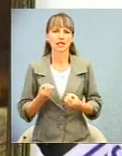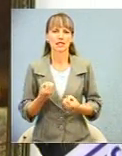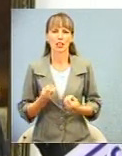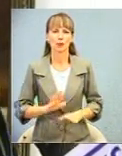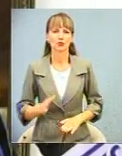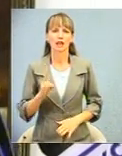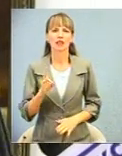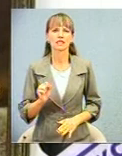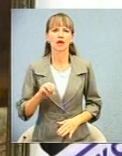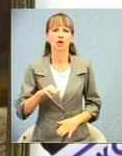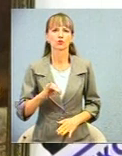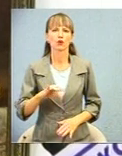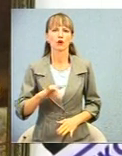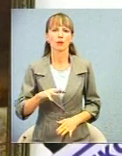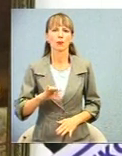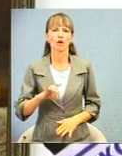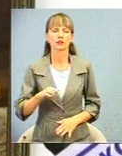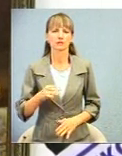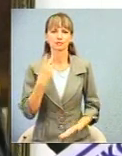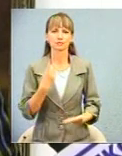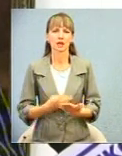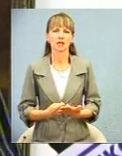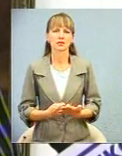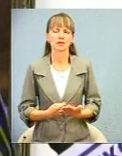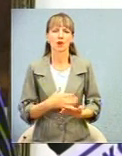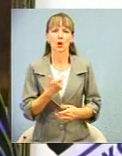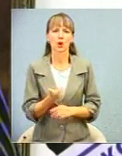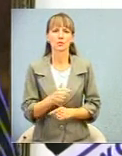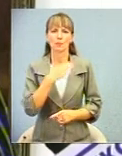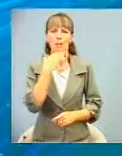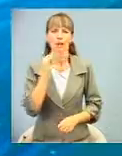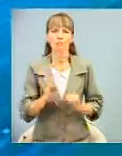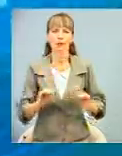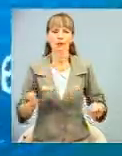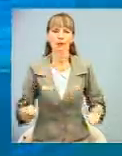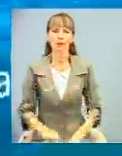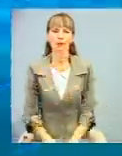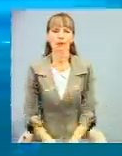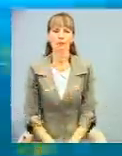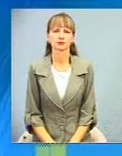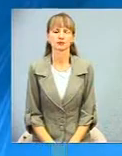натюрморти представляє. Тобто це дуже багато предметів в них.